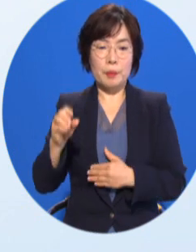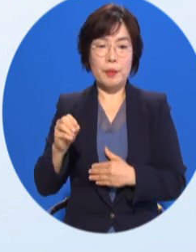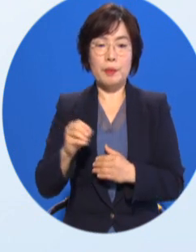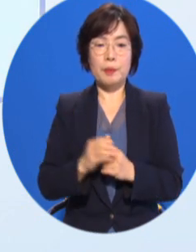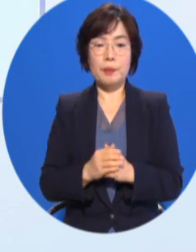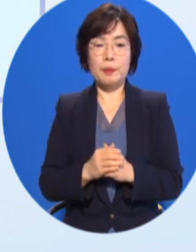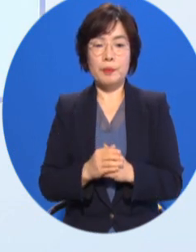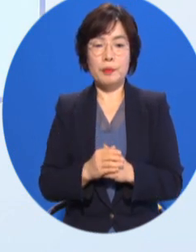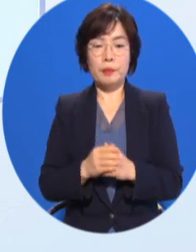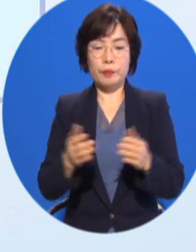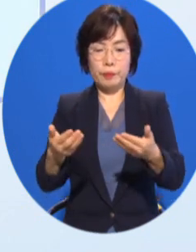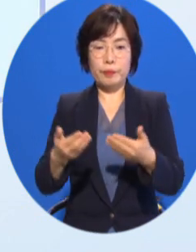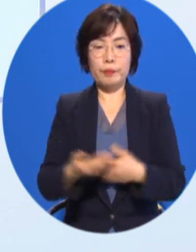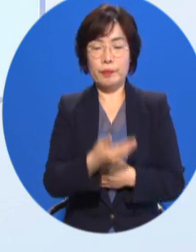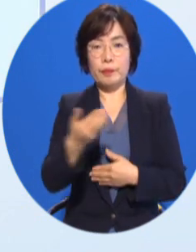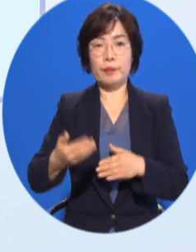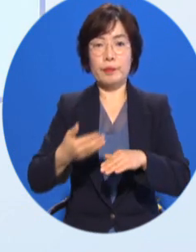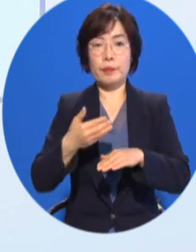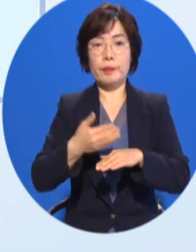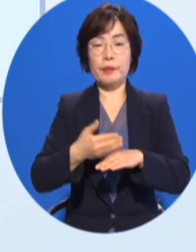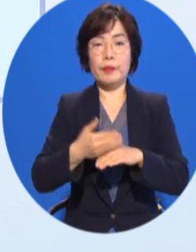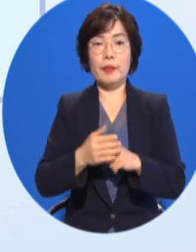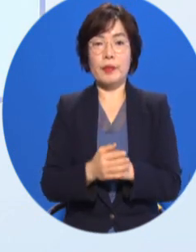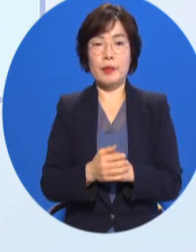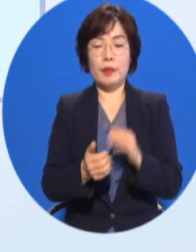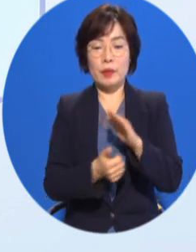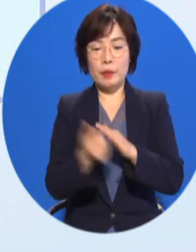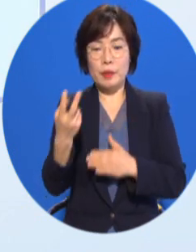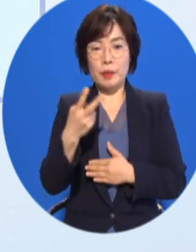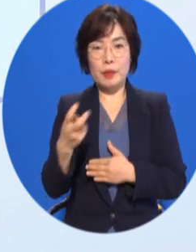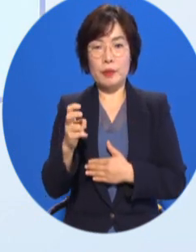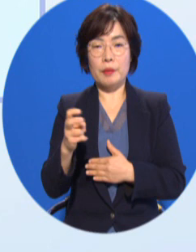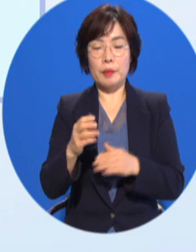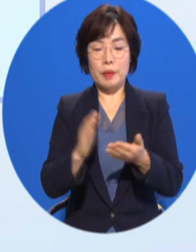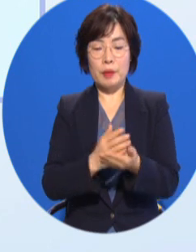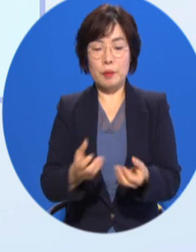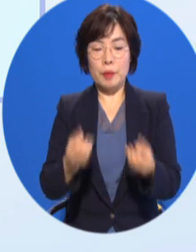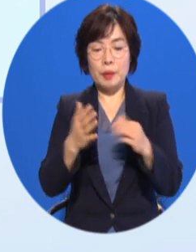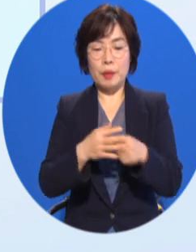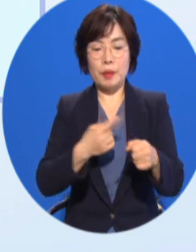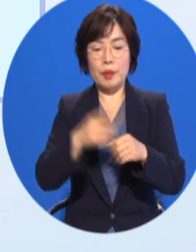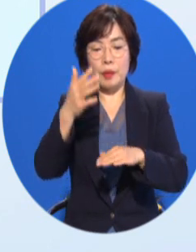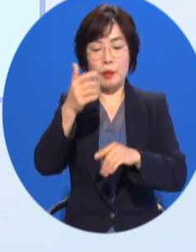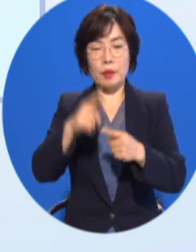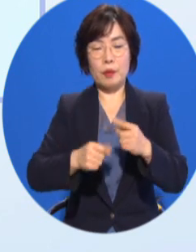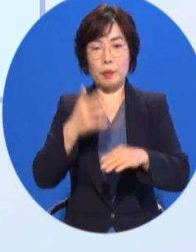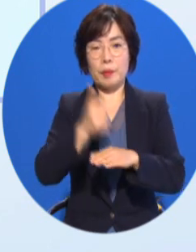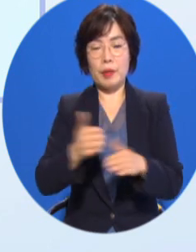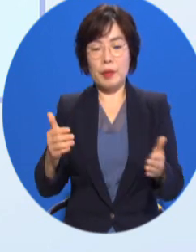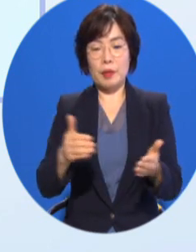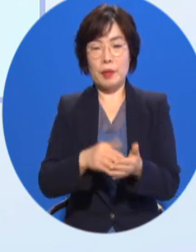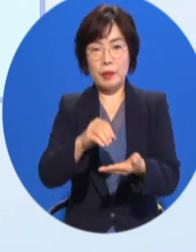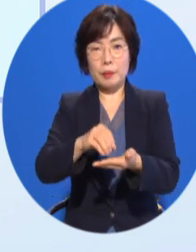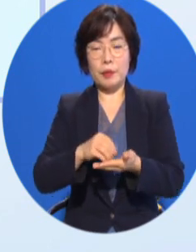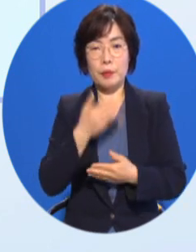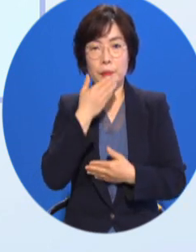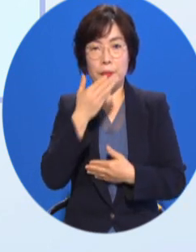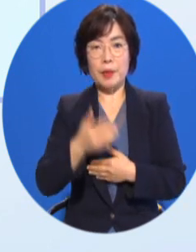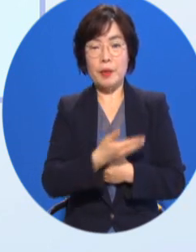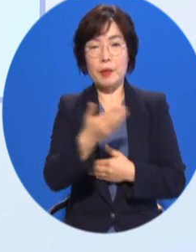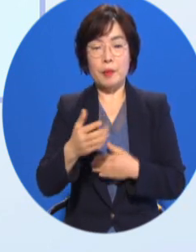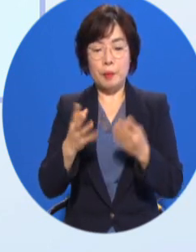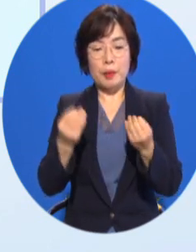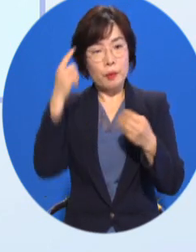30만 원. 성금을 보내주신 분들께 감사드립니다. 희망 2020 나눔 캠페인은 내년 1월 말까지 접수합니다.